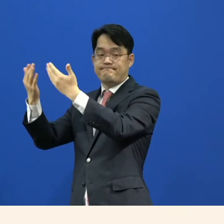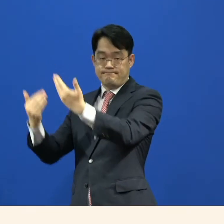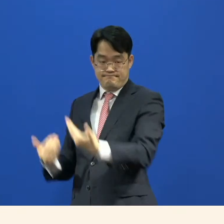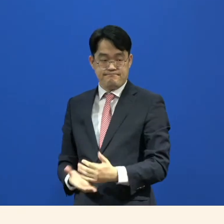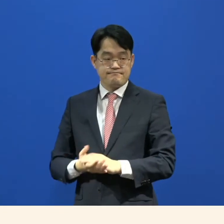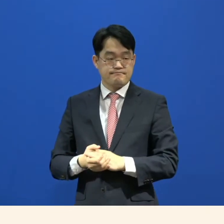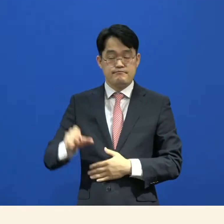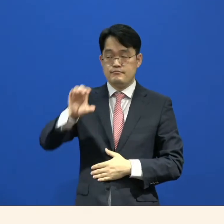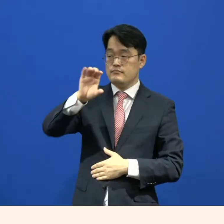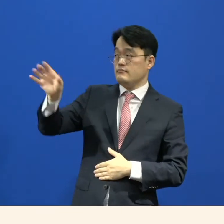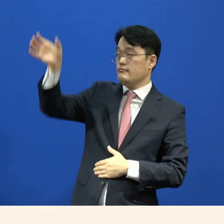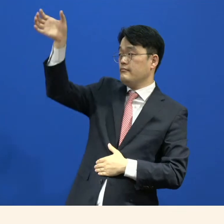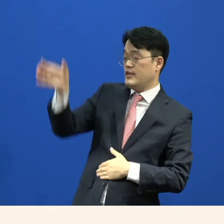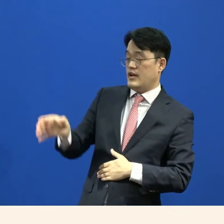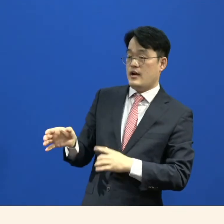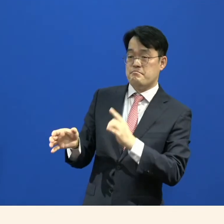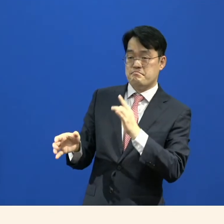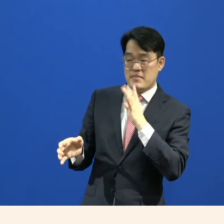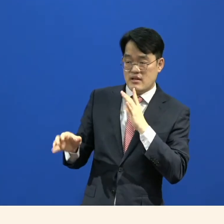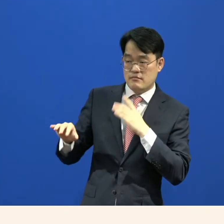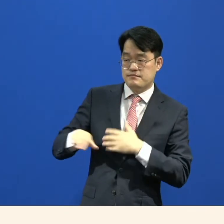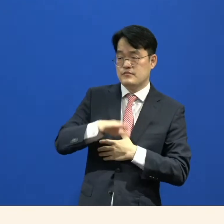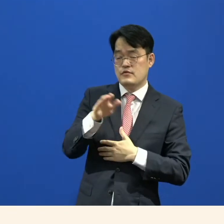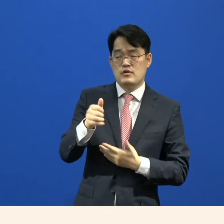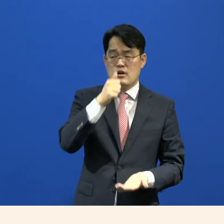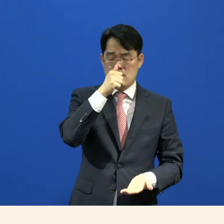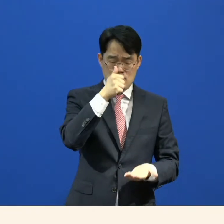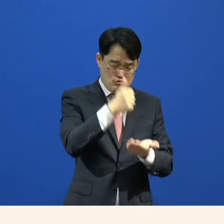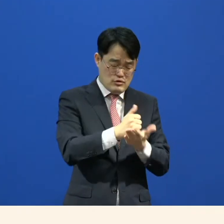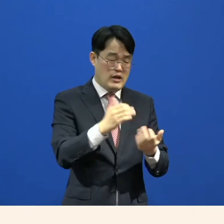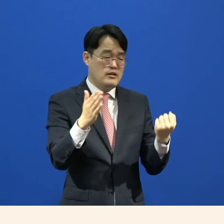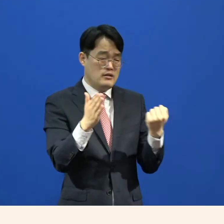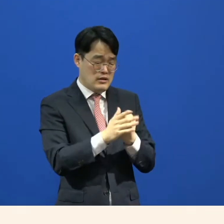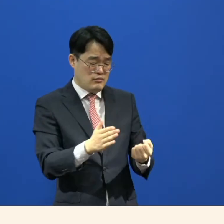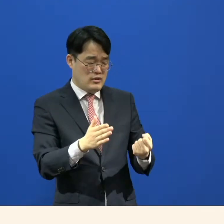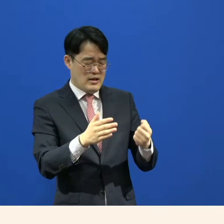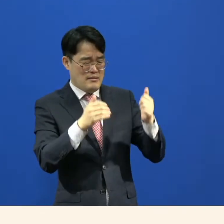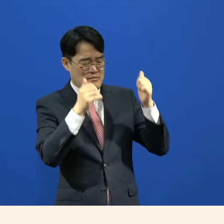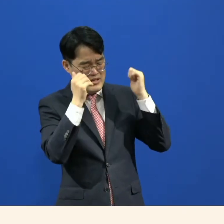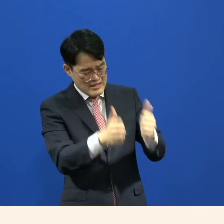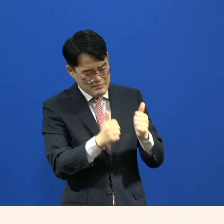십자가만이 죄로 인해 받아야 할 심판을 피할 수 있는 유일한 길이라는 것입니다.